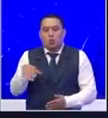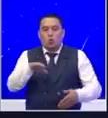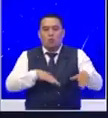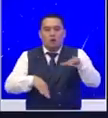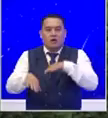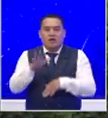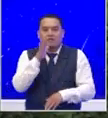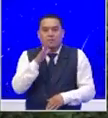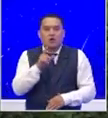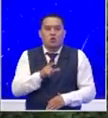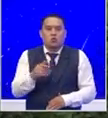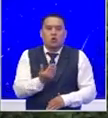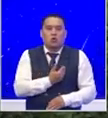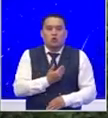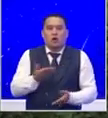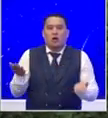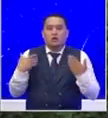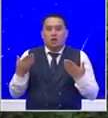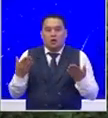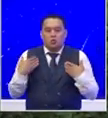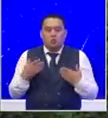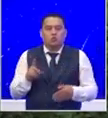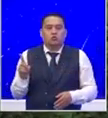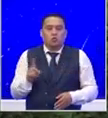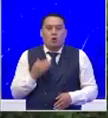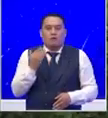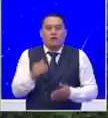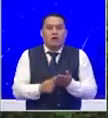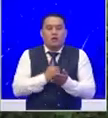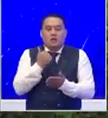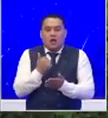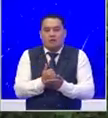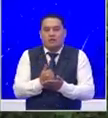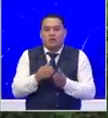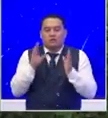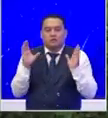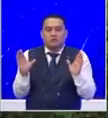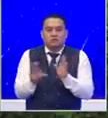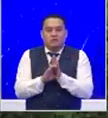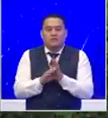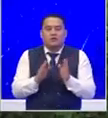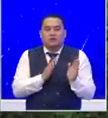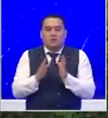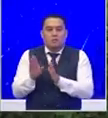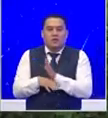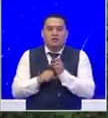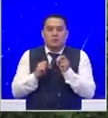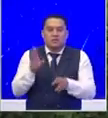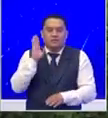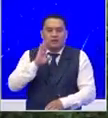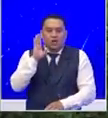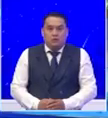сезон людям всем охота отдохнуть, но главное, надо соблюдать требования безопасности на воде.